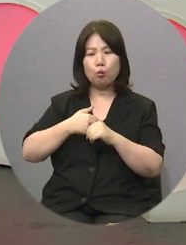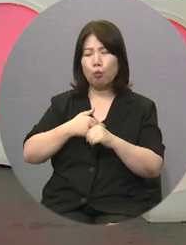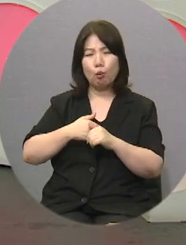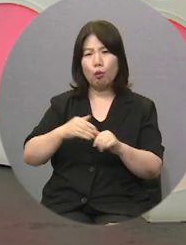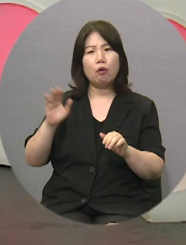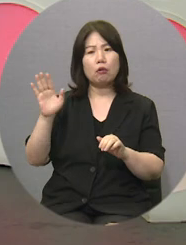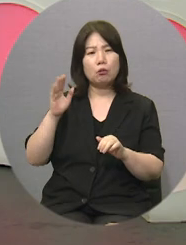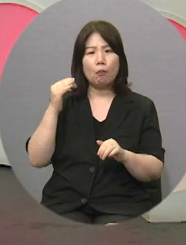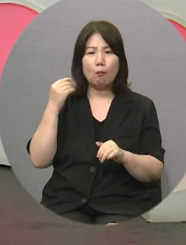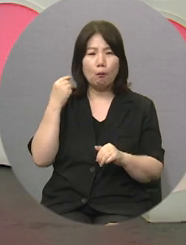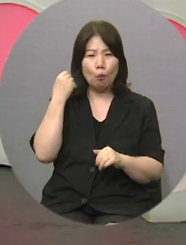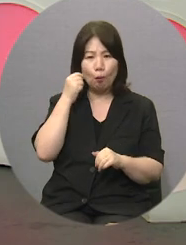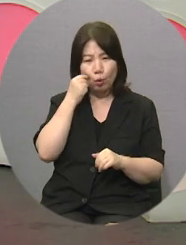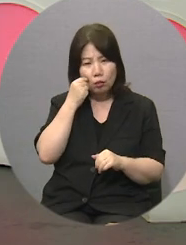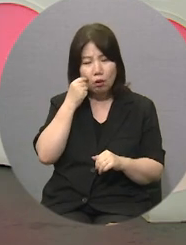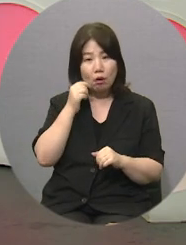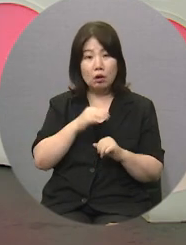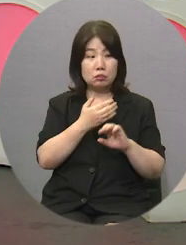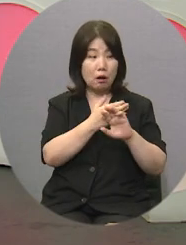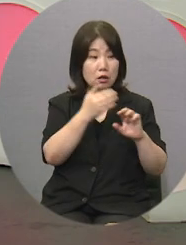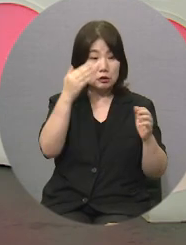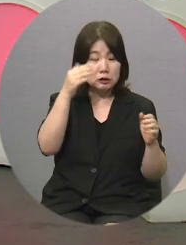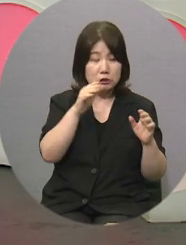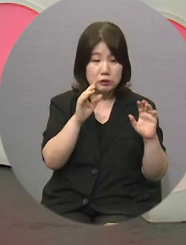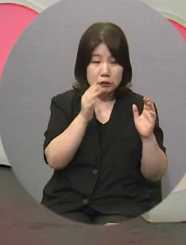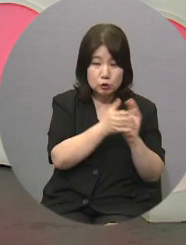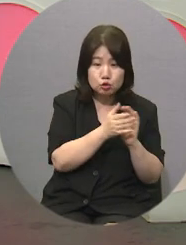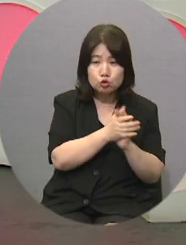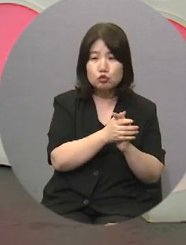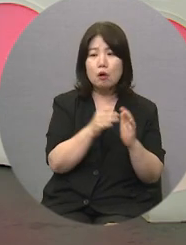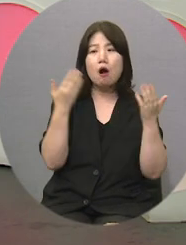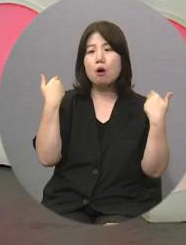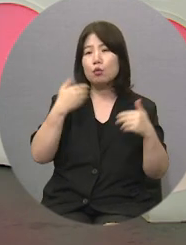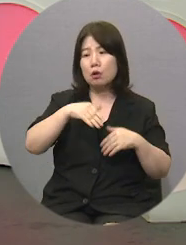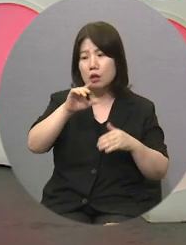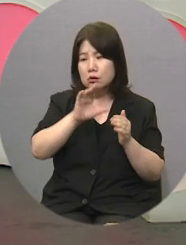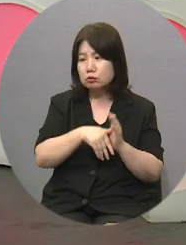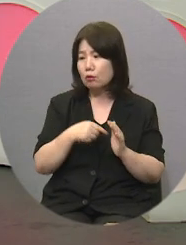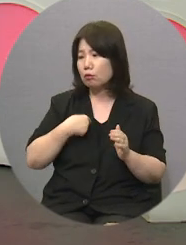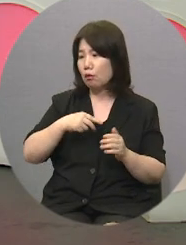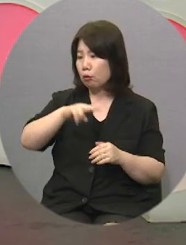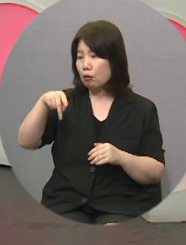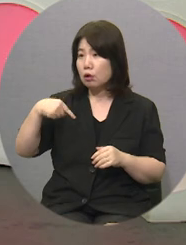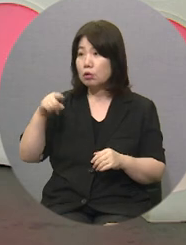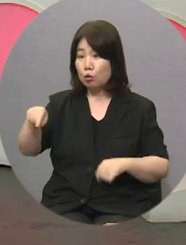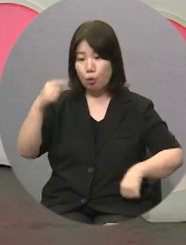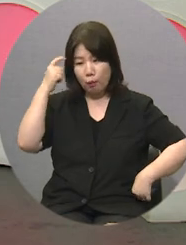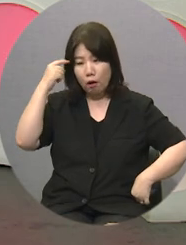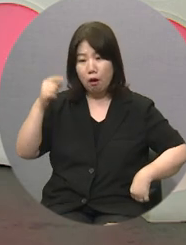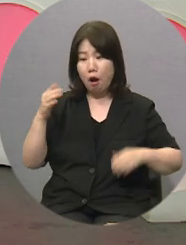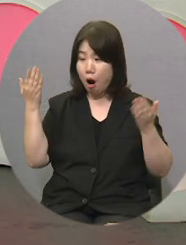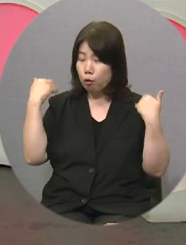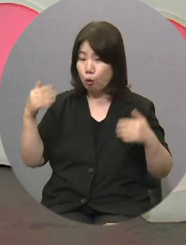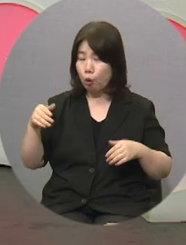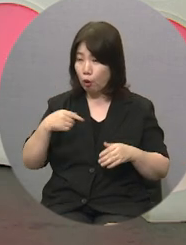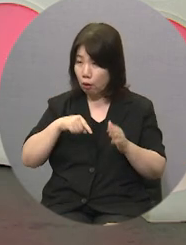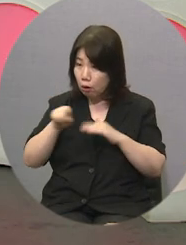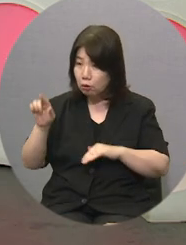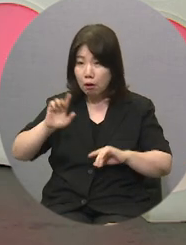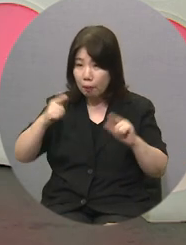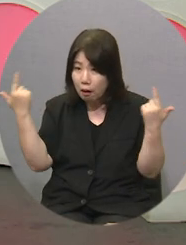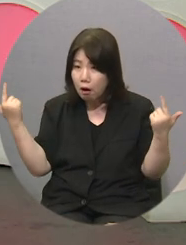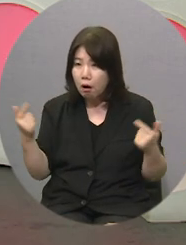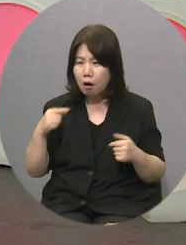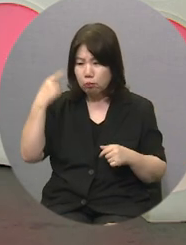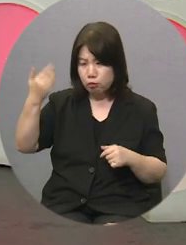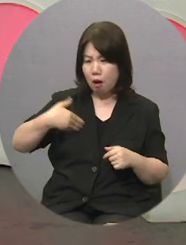않았습니다. 다른 아이들이 학교에 있을 시간에 돌아다니면 사람들이 너는 왜 학교에 가지 않냐? 고 물었고